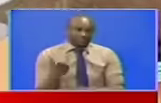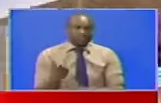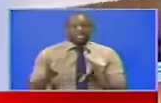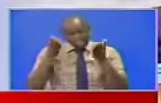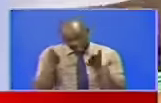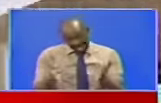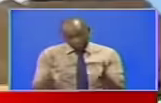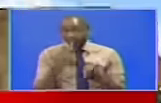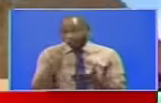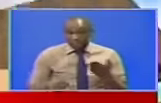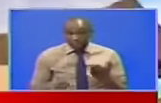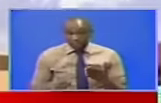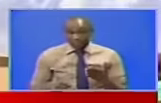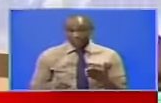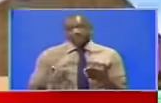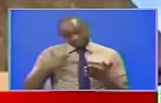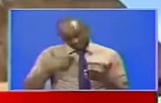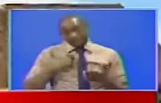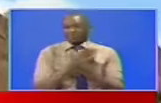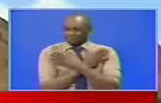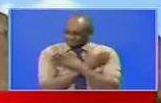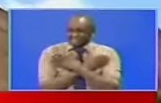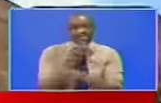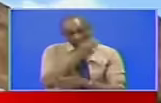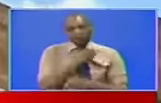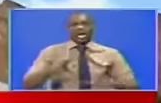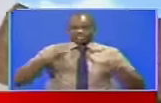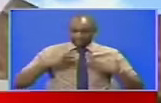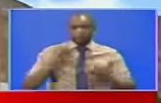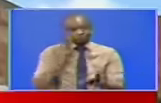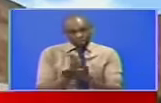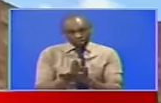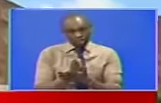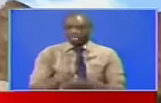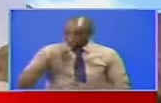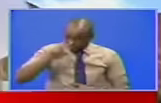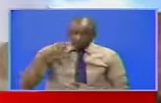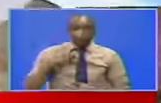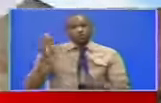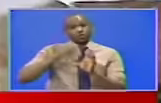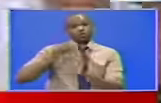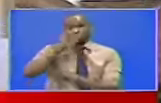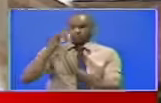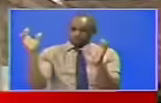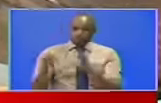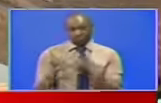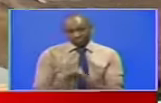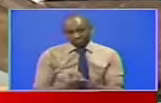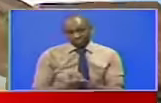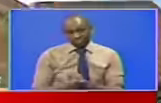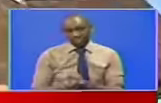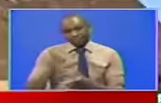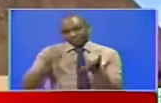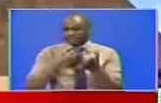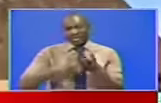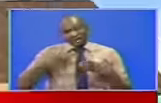Sasa angalieni wewe rafiki yangu Kiraitu amekubali wazi kwamba hii wanaita Jubilee Party is a